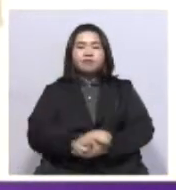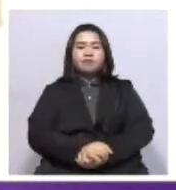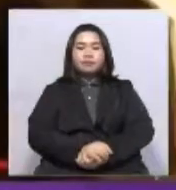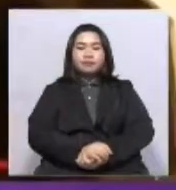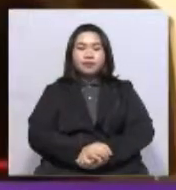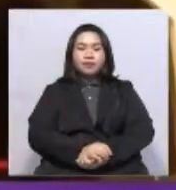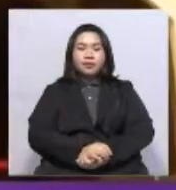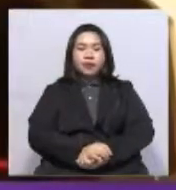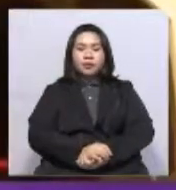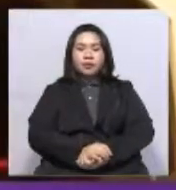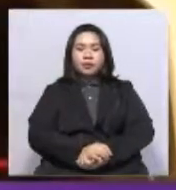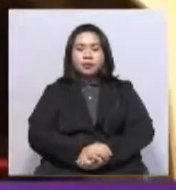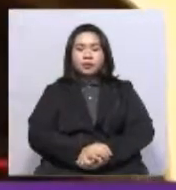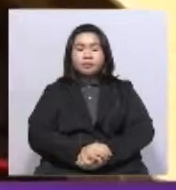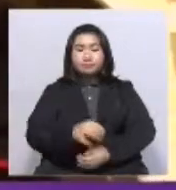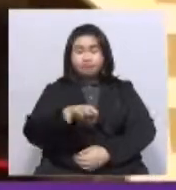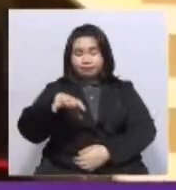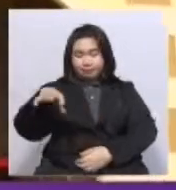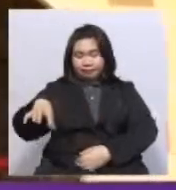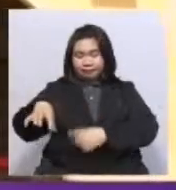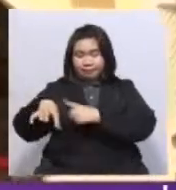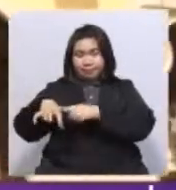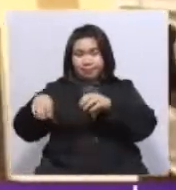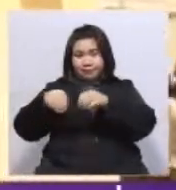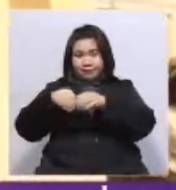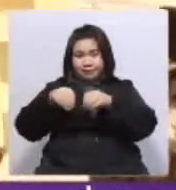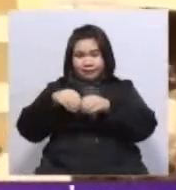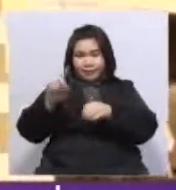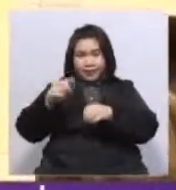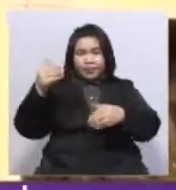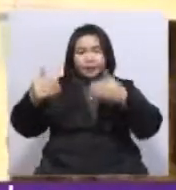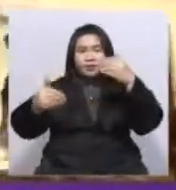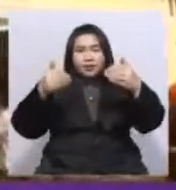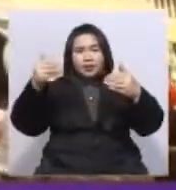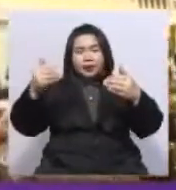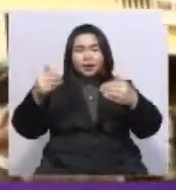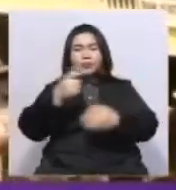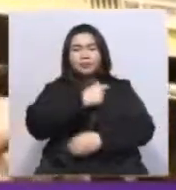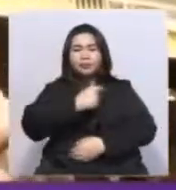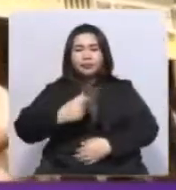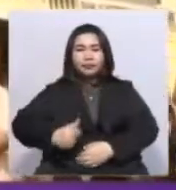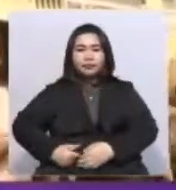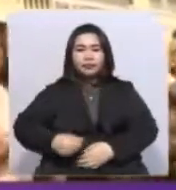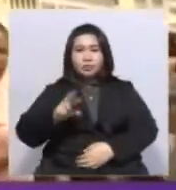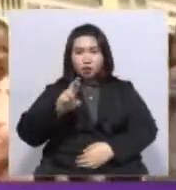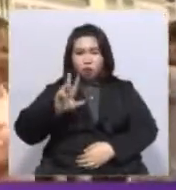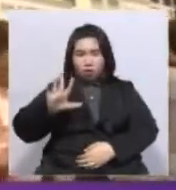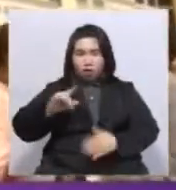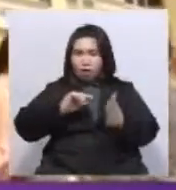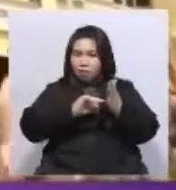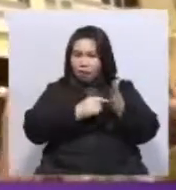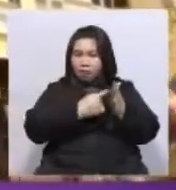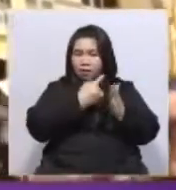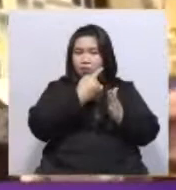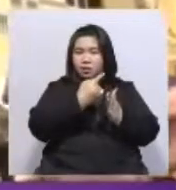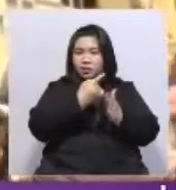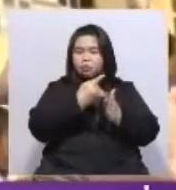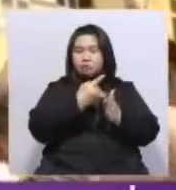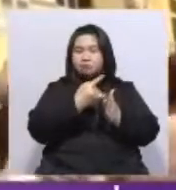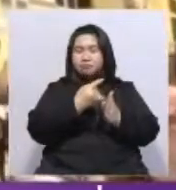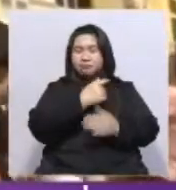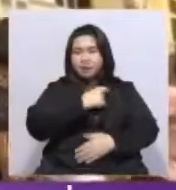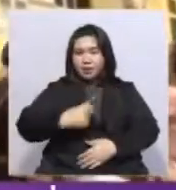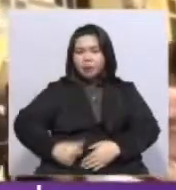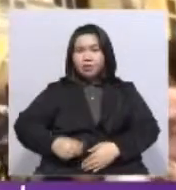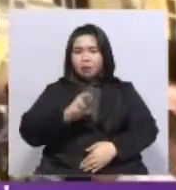ค่ะขณะที่ด้านข้างนะคะก็จะมีนิทรรศการรัชกาลที่5ช่วงต้นถึงกลางรัชสมัยที่